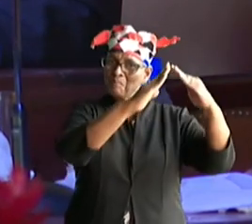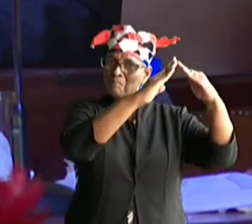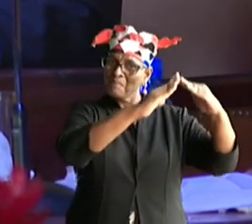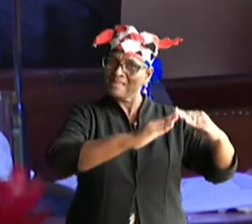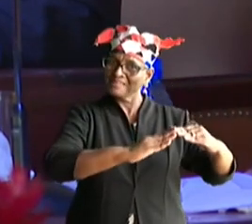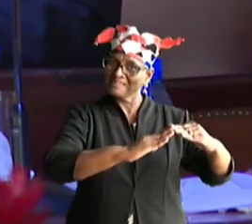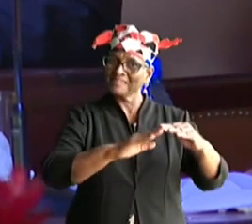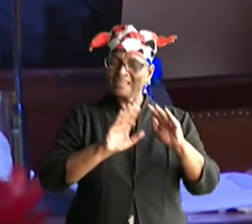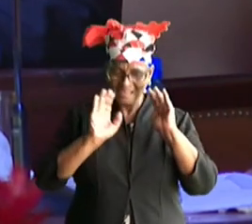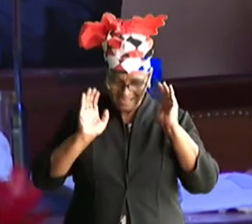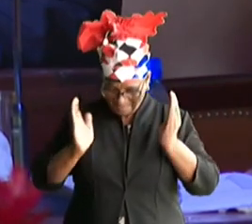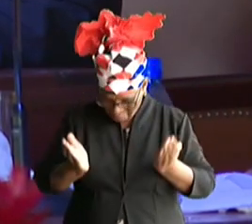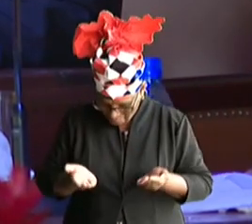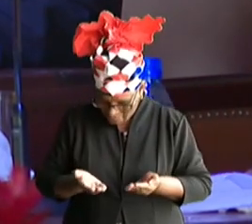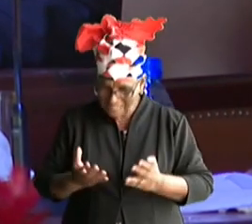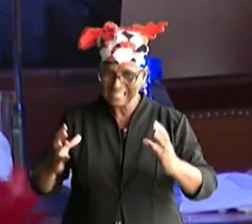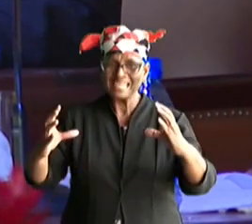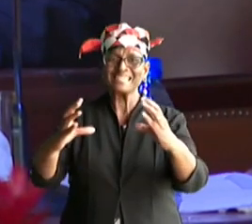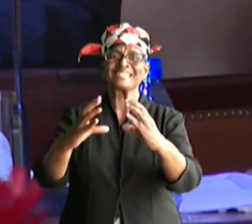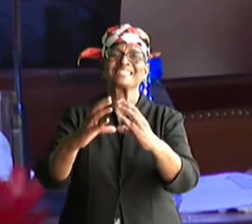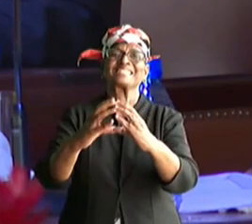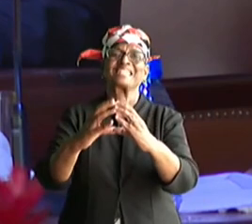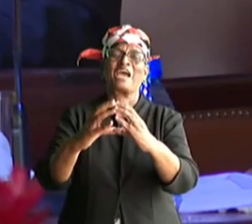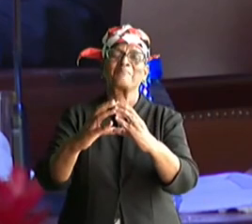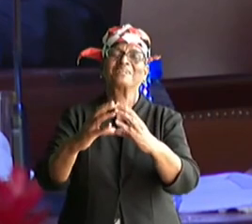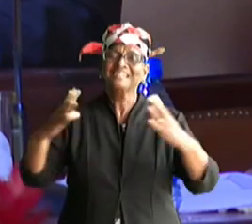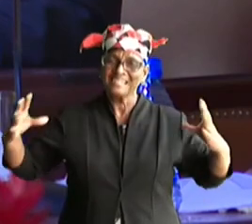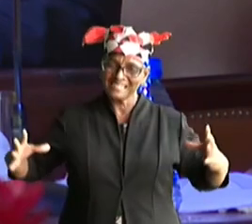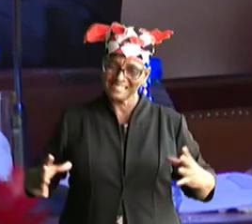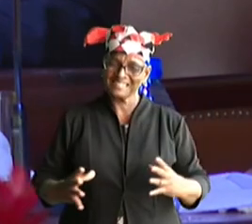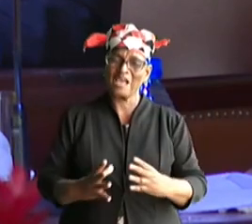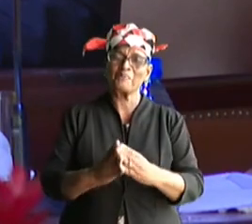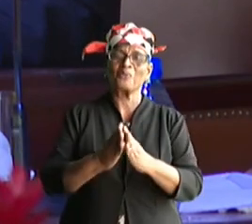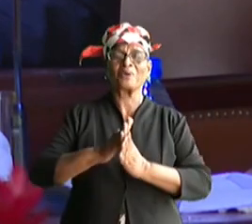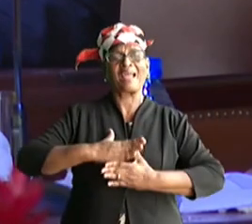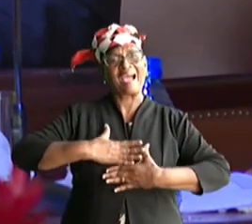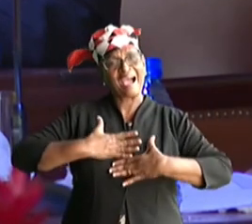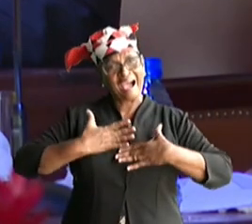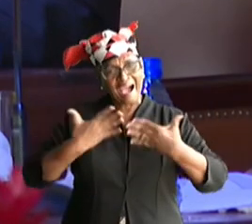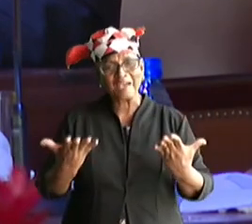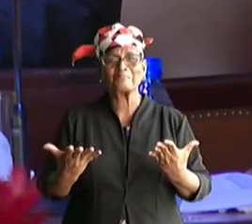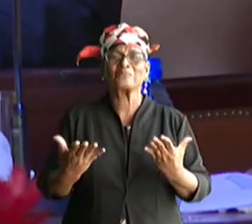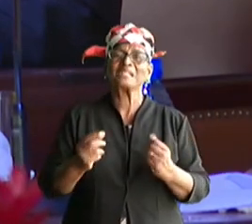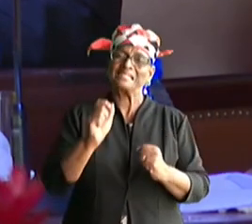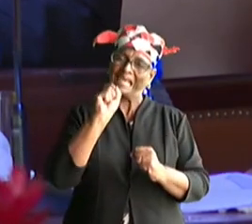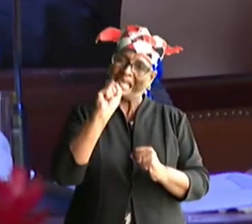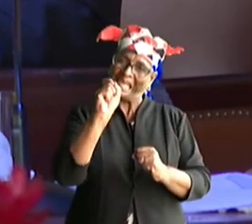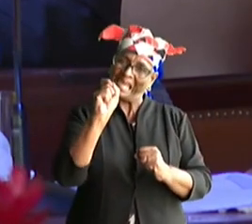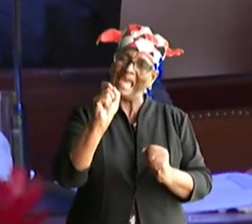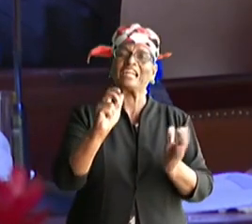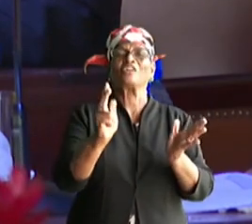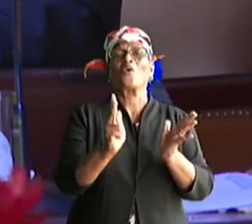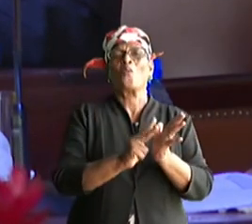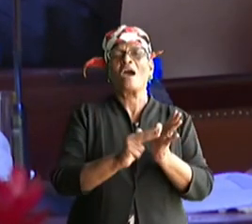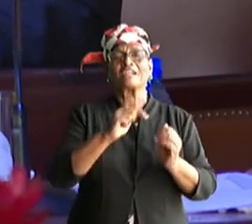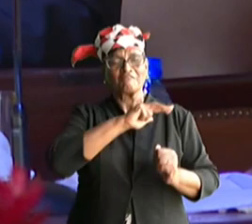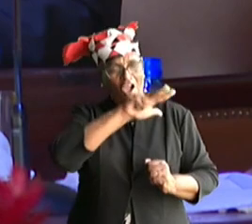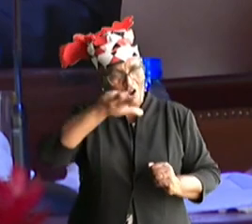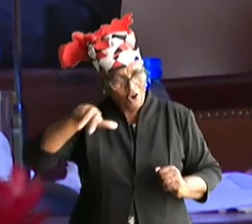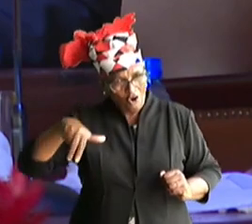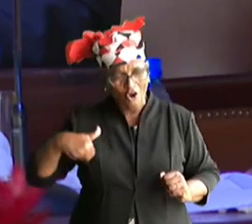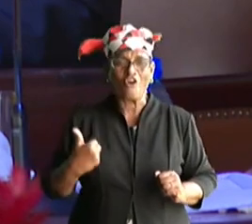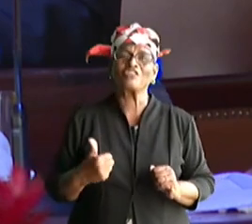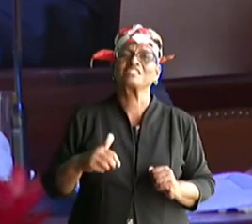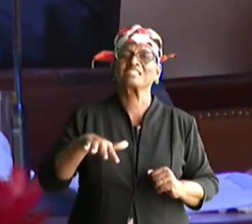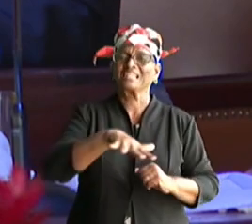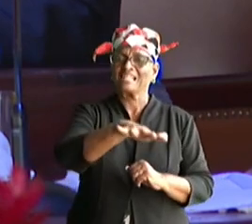moskee naast elkaar staan. Saamhorigheid en harmonie zijn enkele kernwaarden van onze natie, die